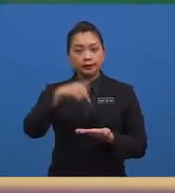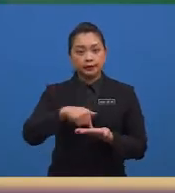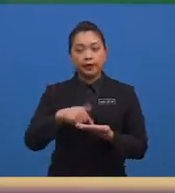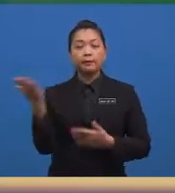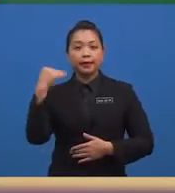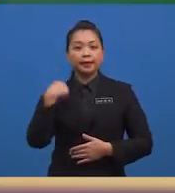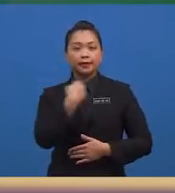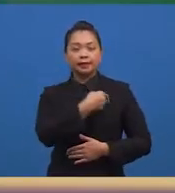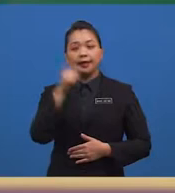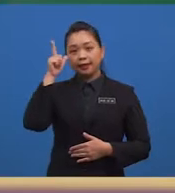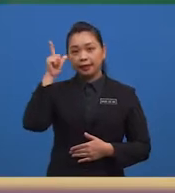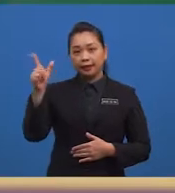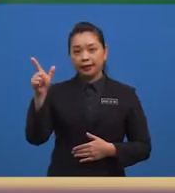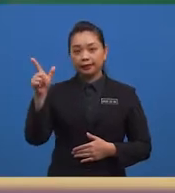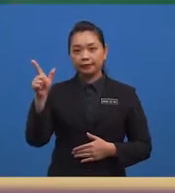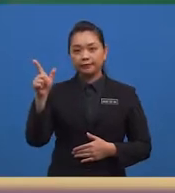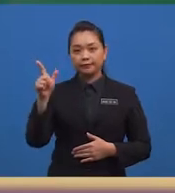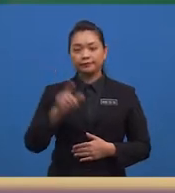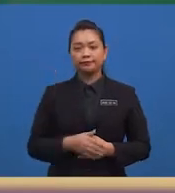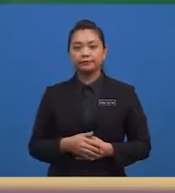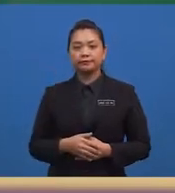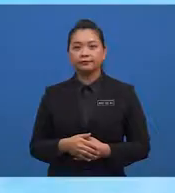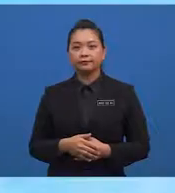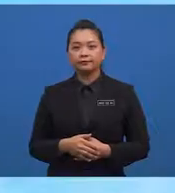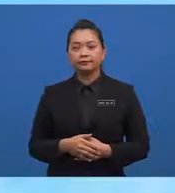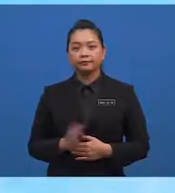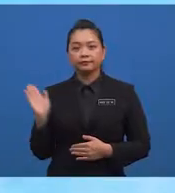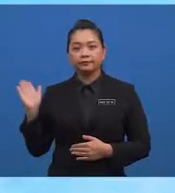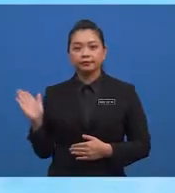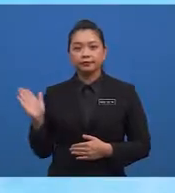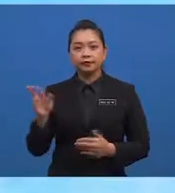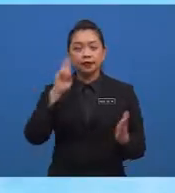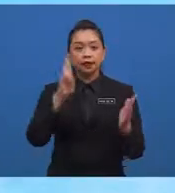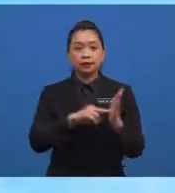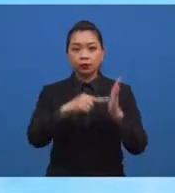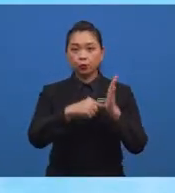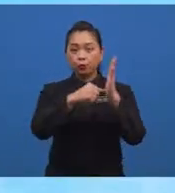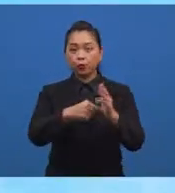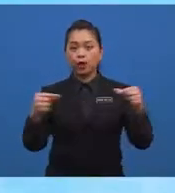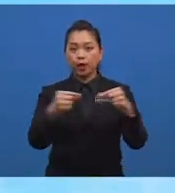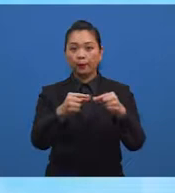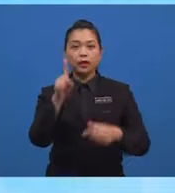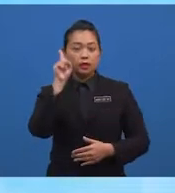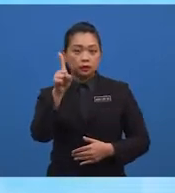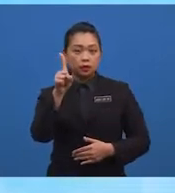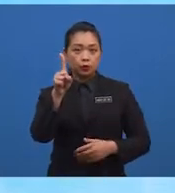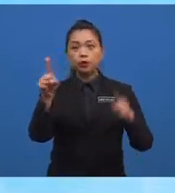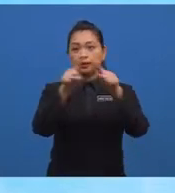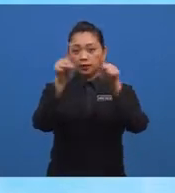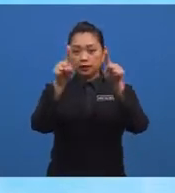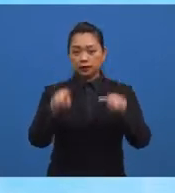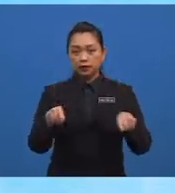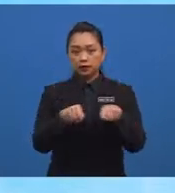Seterusnya, mari kita lihat pula soalan kedua. Rajah menunjukkan gabungan sebuah segi